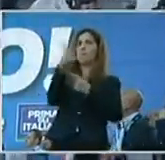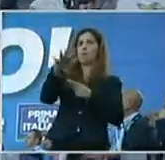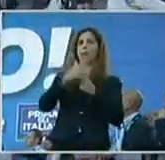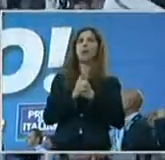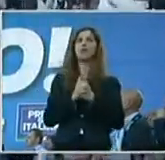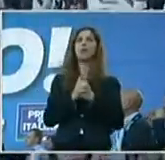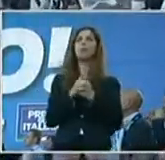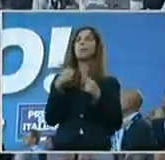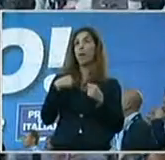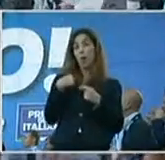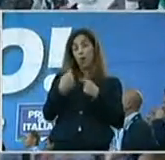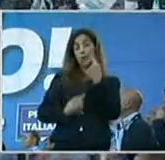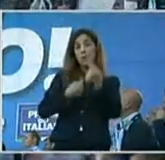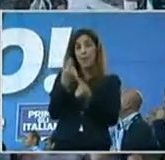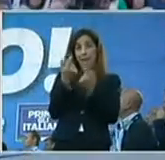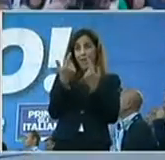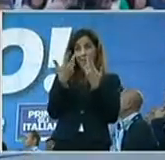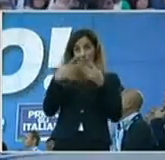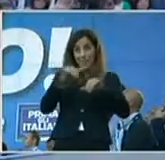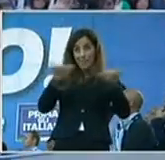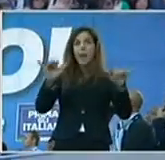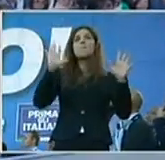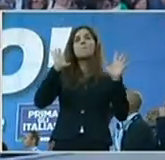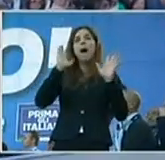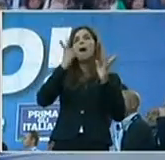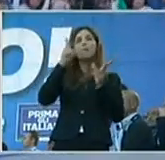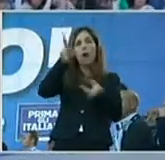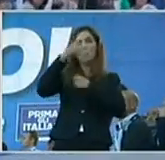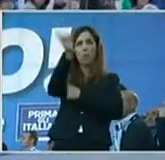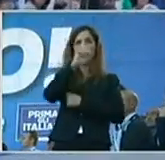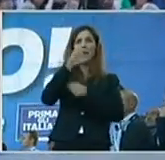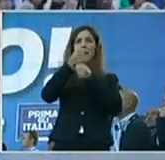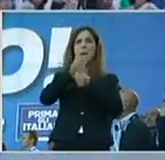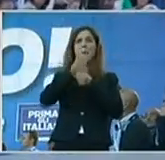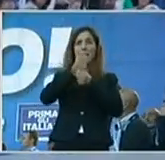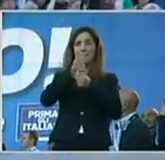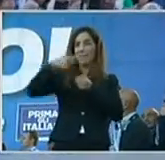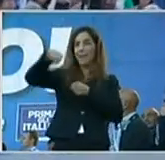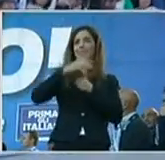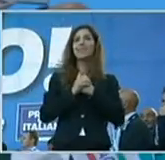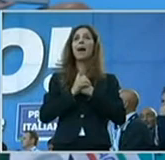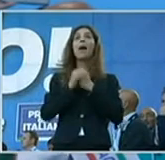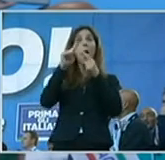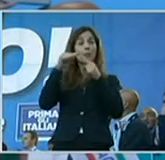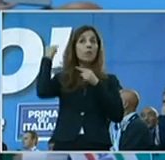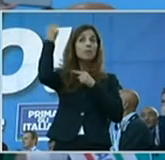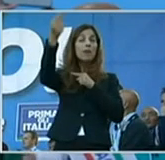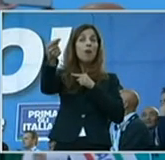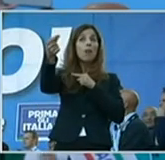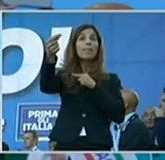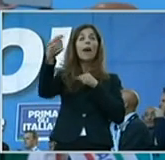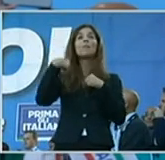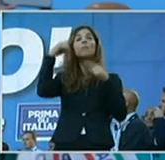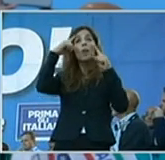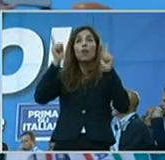Andrei avanti all'infinito, ma non voglio abusare della vostra pazienza. La prossima volta non so